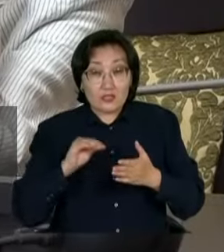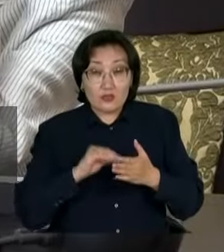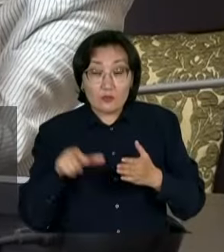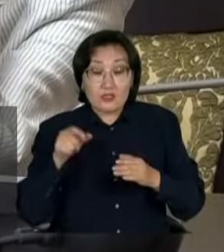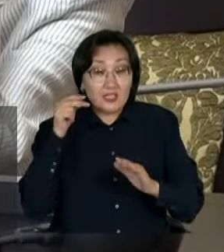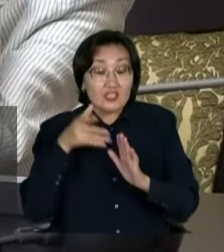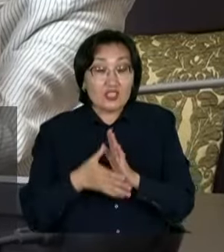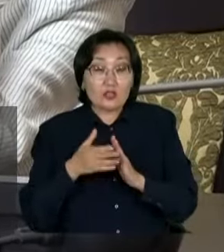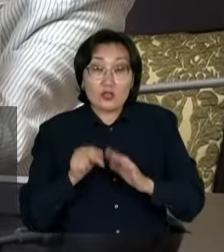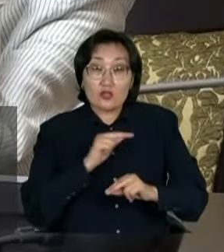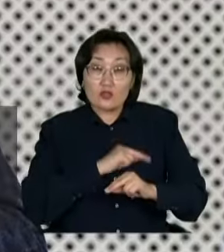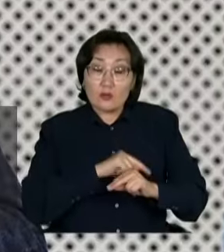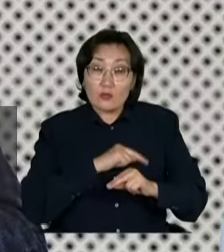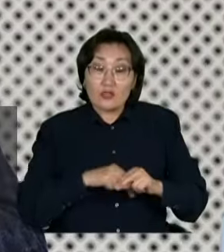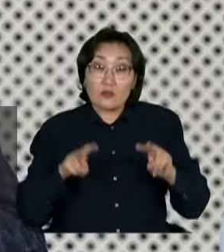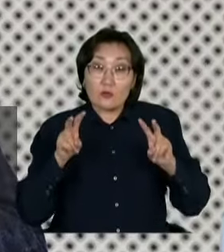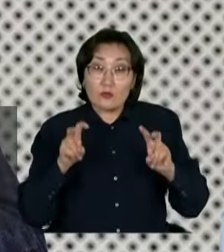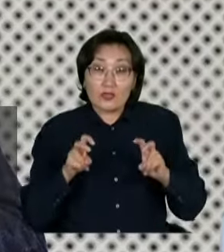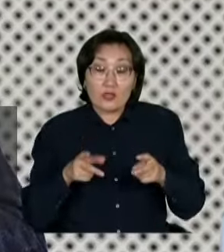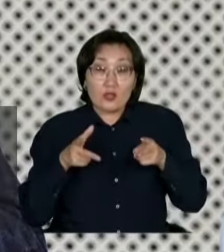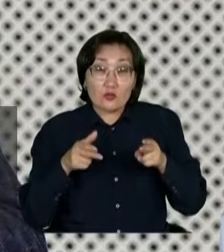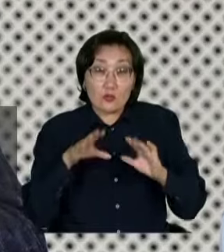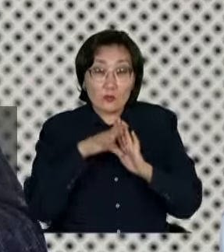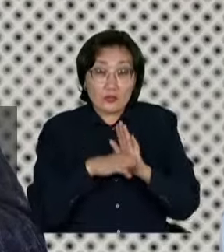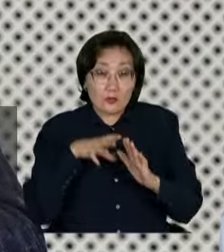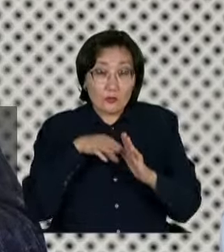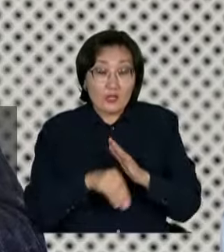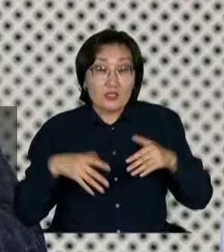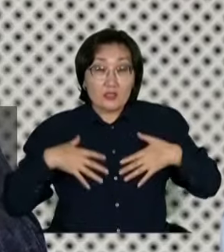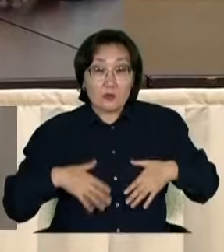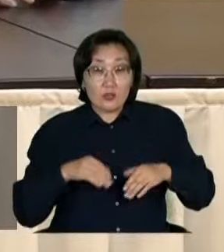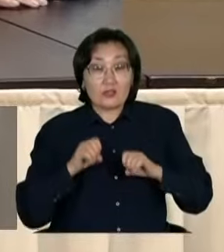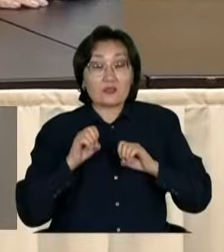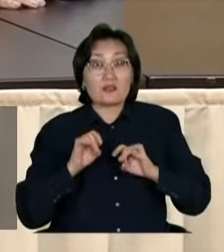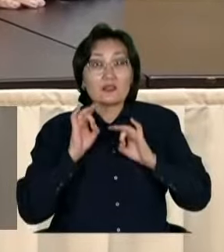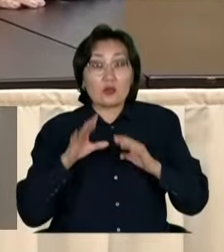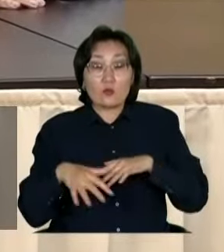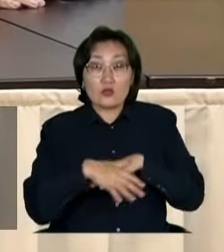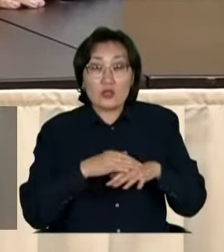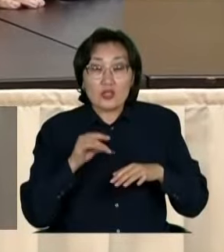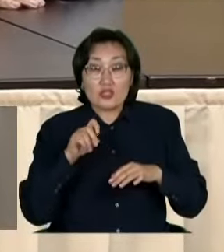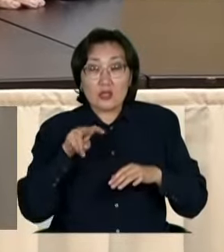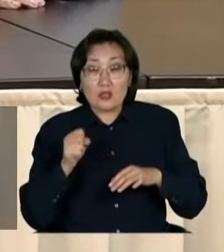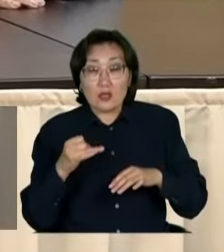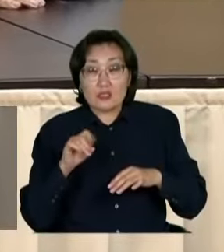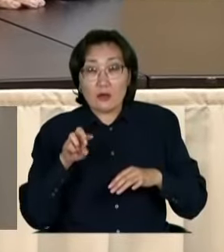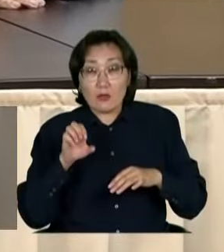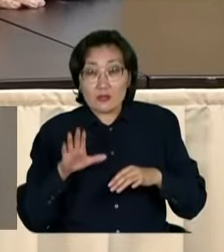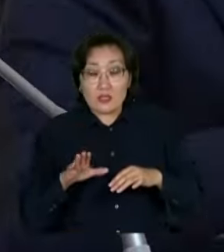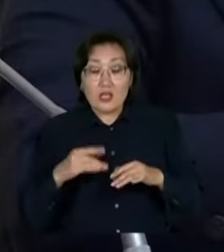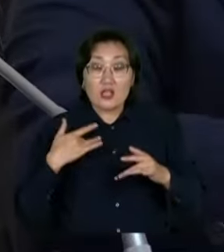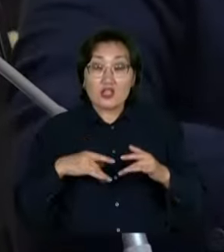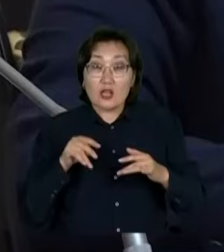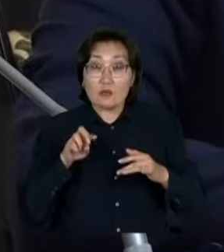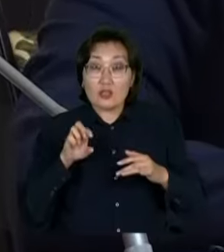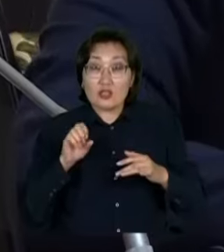зерттеу жұмыстары атауы мен тұсауы кесілген бағдарлама аясында Грузиядан әйгілі халық ақыны Жырау Кенен Әзірбаев пен Жамбыл